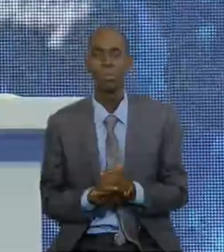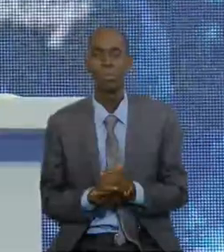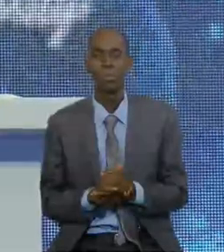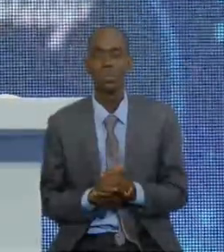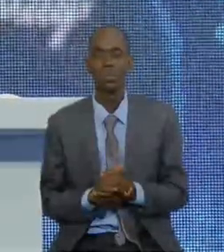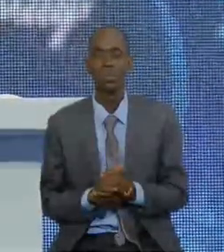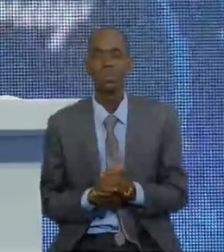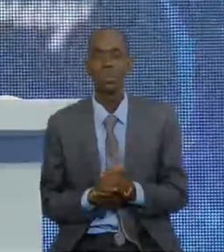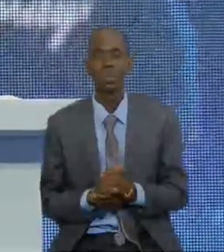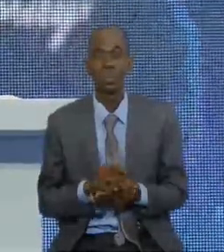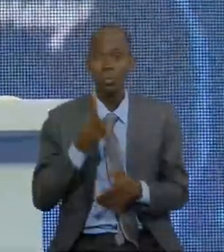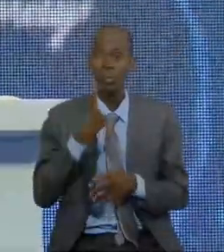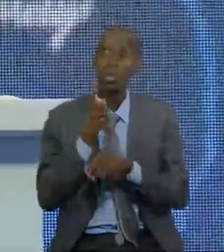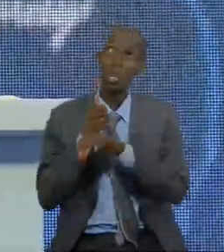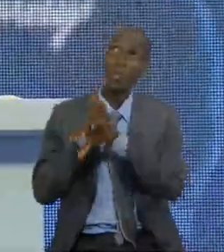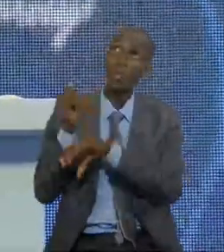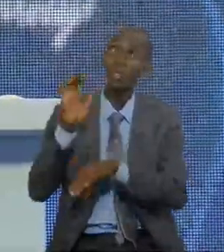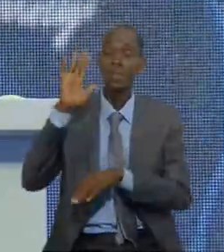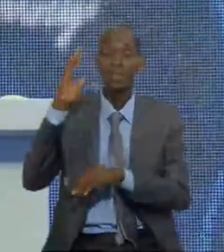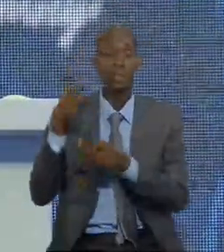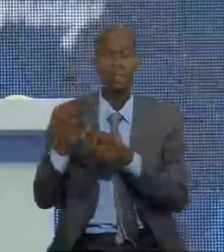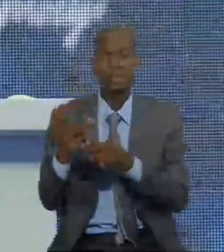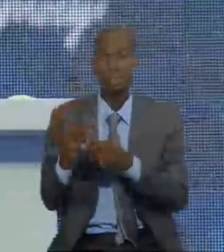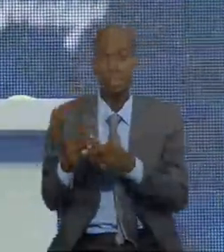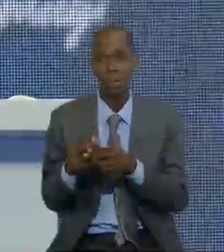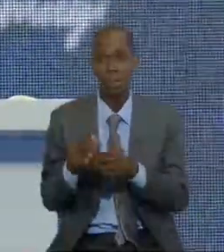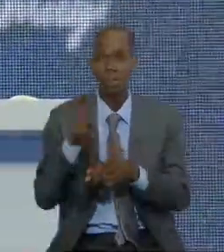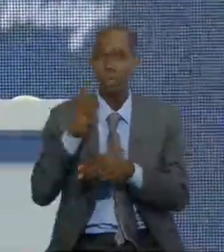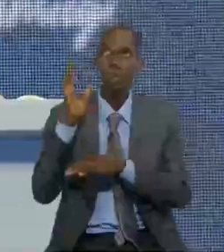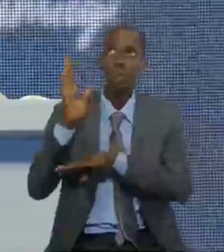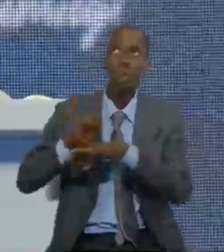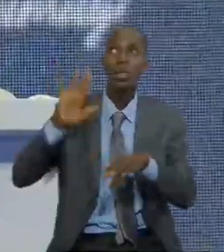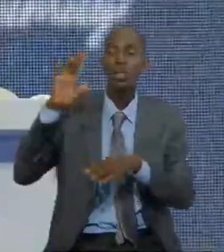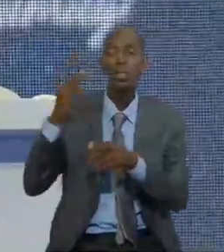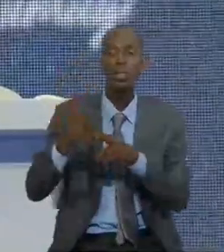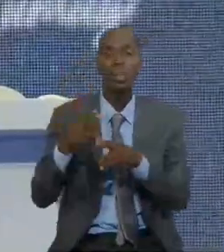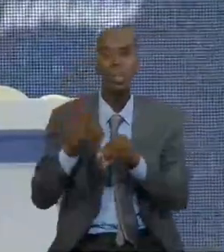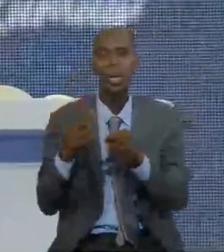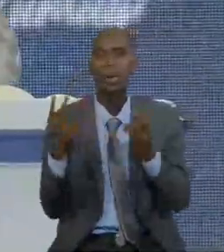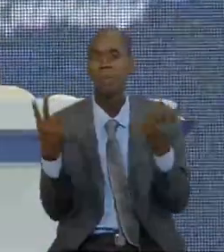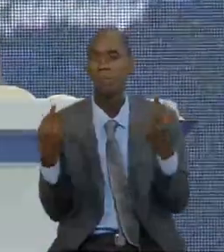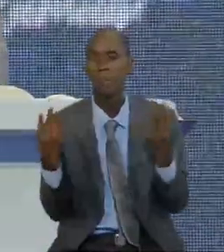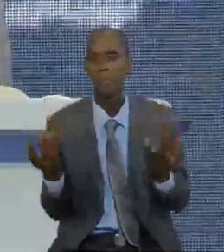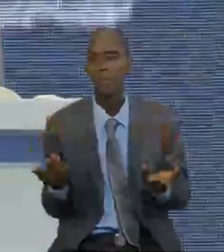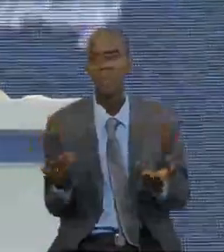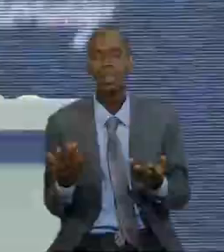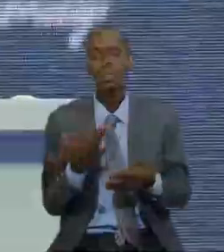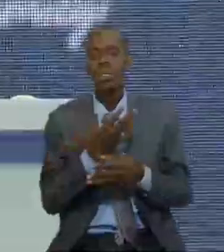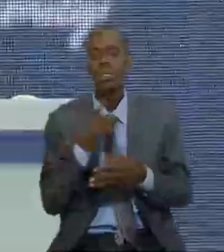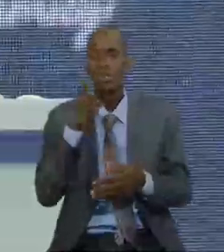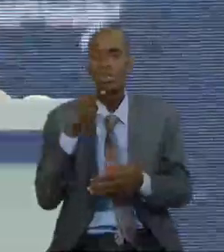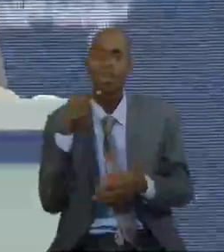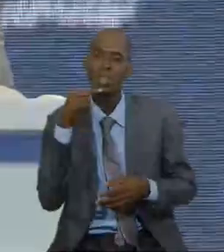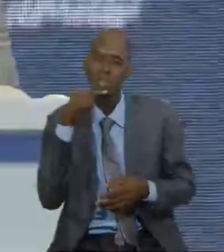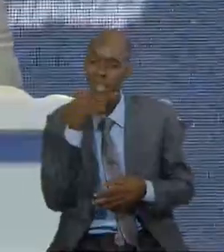collègue contre les méchants tube son nom qui invoque son nom en vain